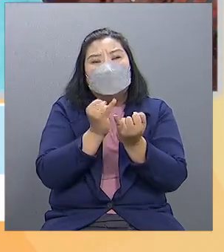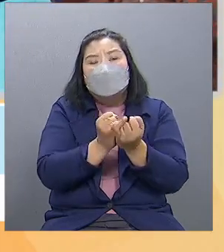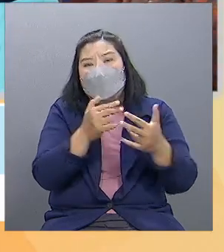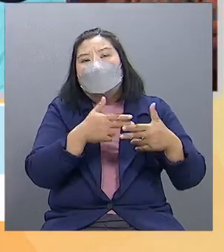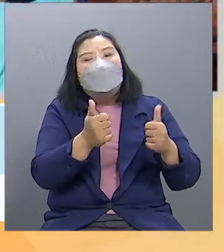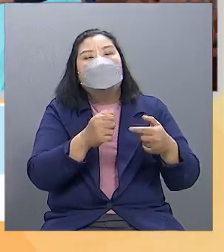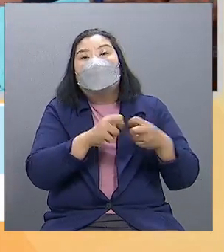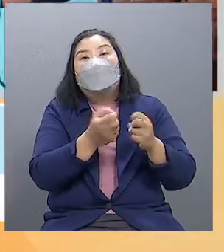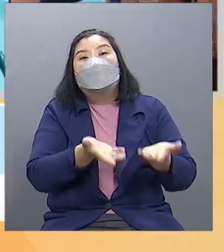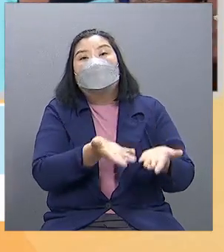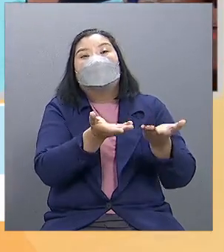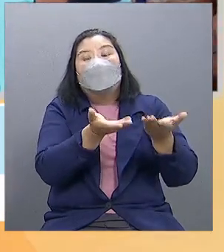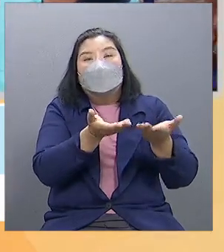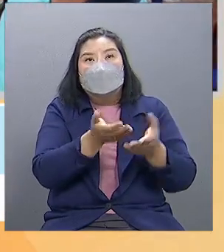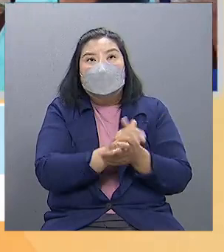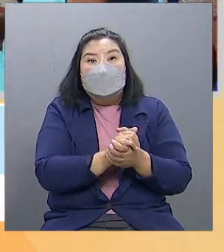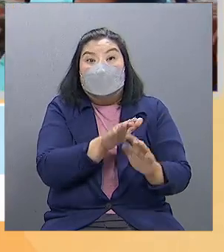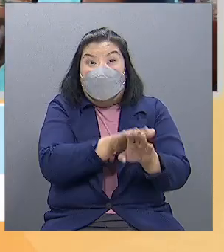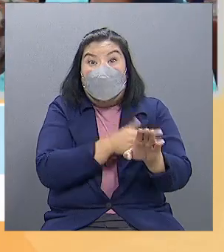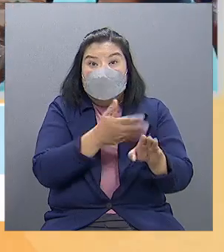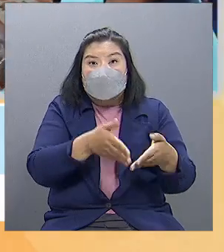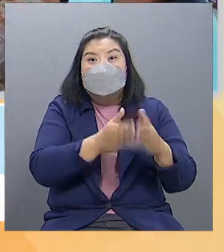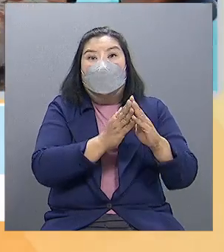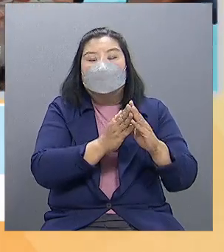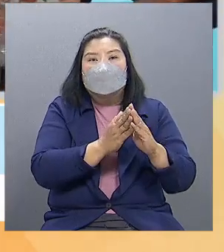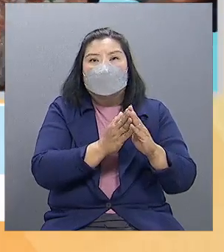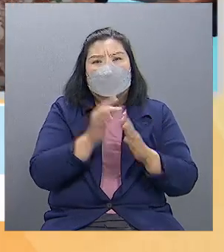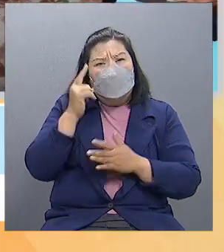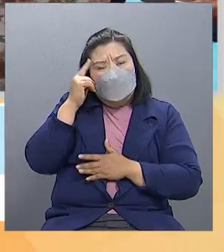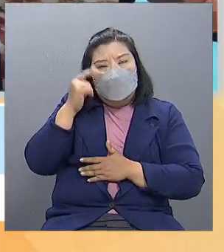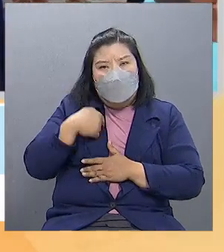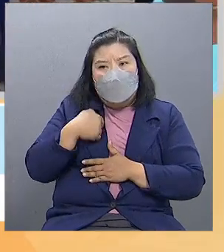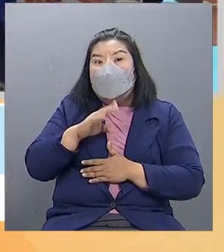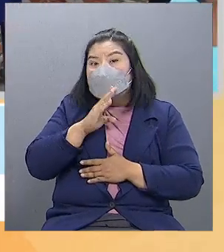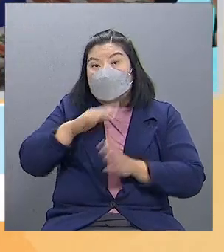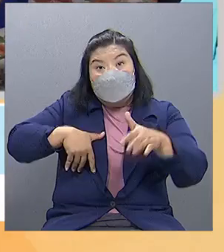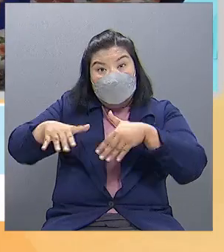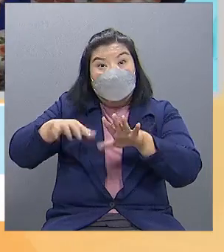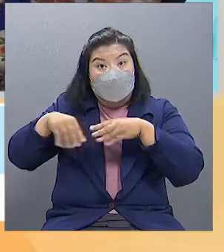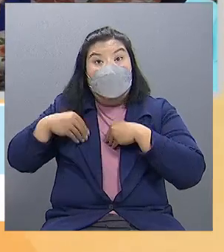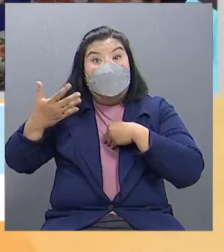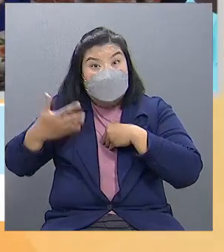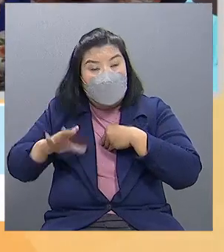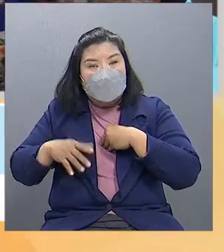พโ็เลยคิดว่าการที่แจงเราชาวuko Tob